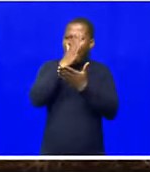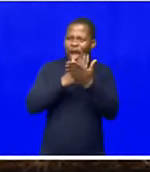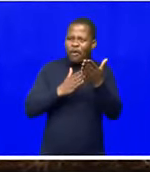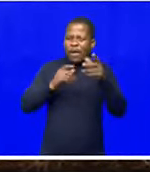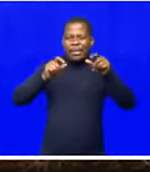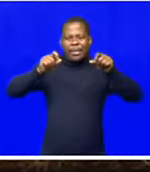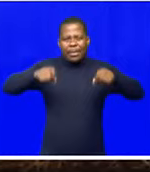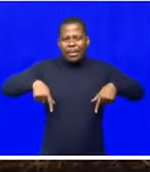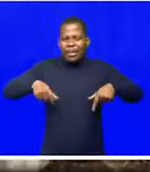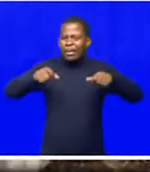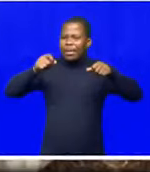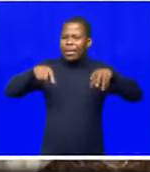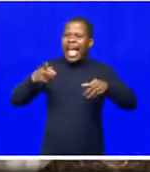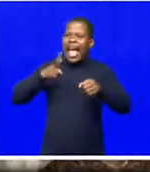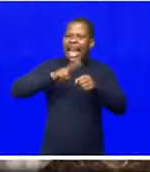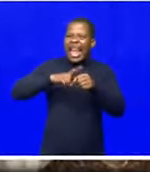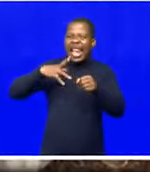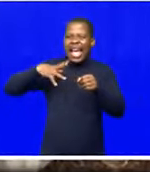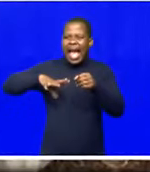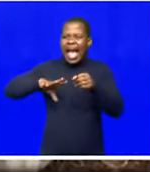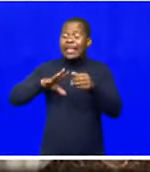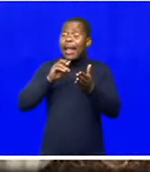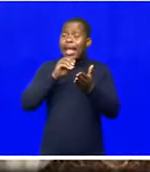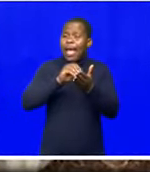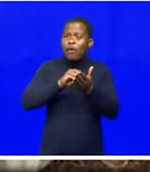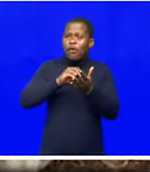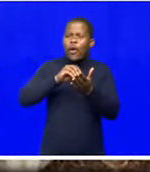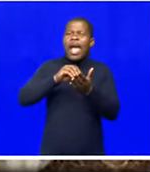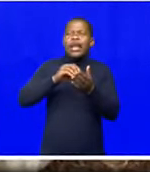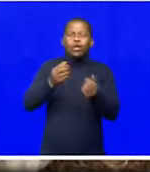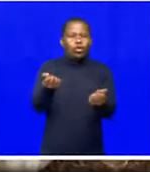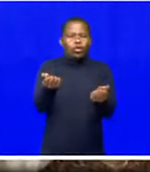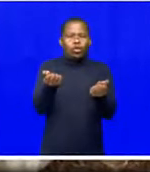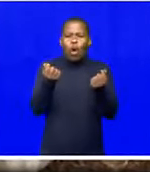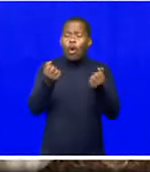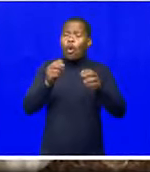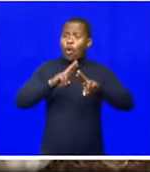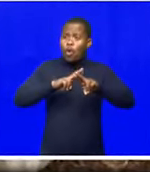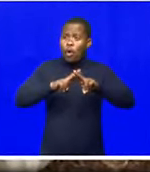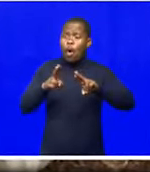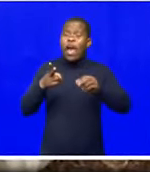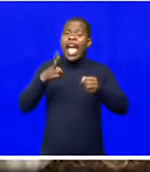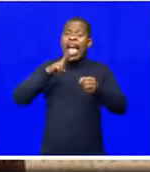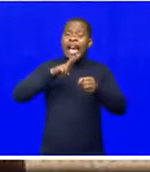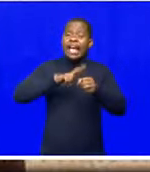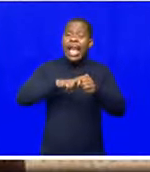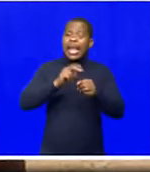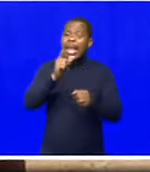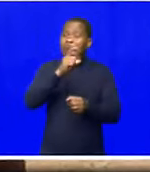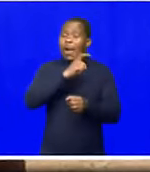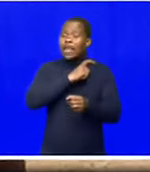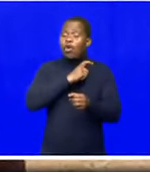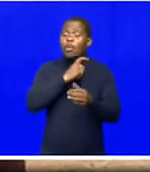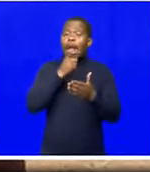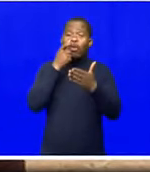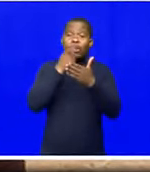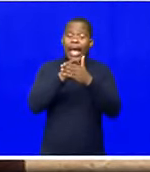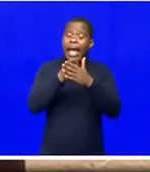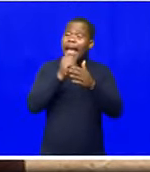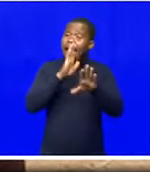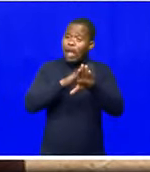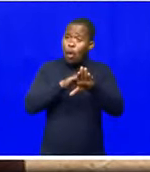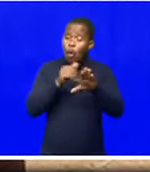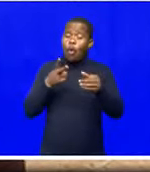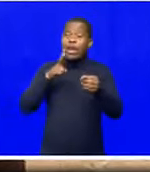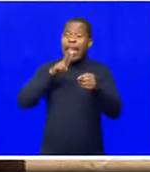leto lesetisele tiphelelwa ngemandla. Uthi kude nalofuna ukuthenga futhi nentengo yato